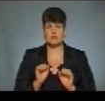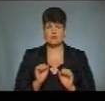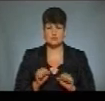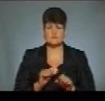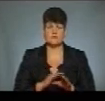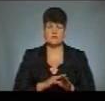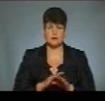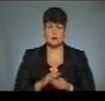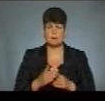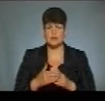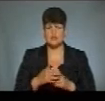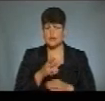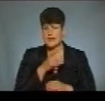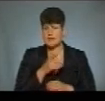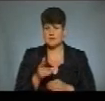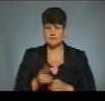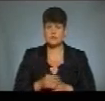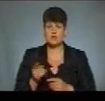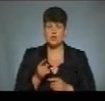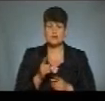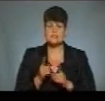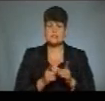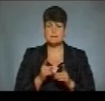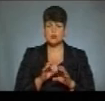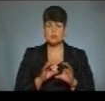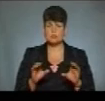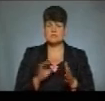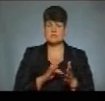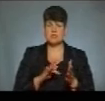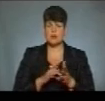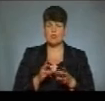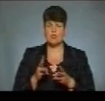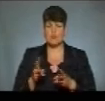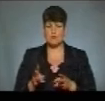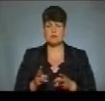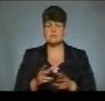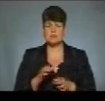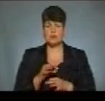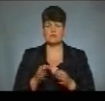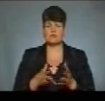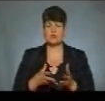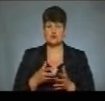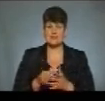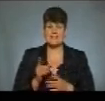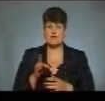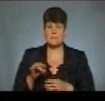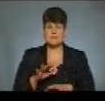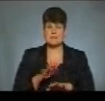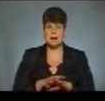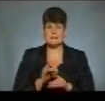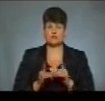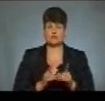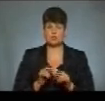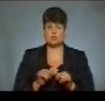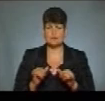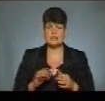виконати їх в найближчі терміни. В Тернополі замінюють труби централізованого опалення за проєктом, який фінансує Європейський банк реконструкції та розвитку. На заміну